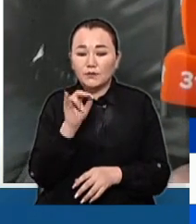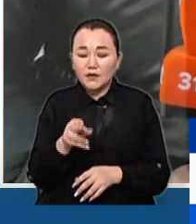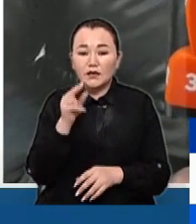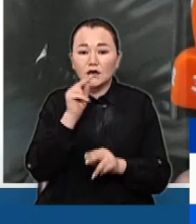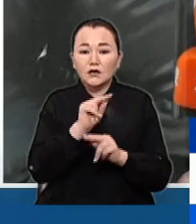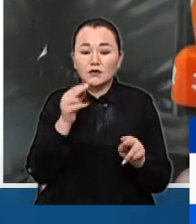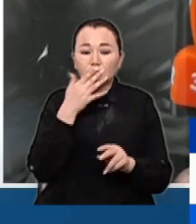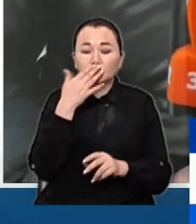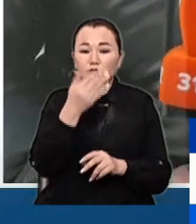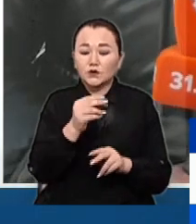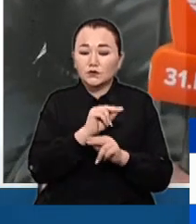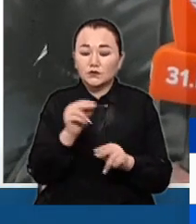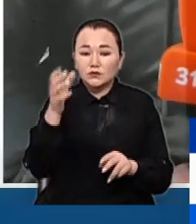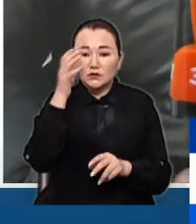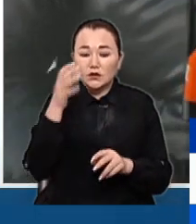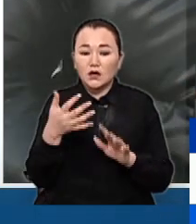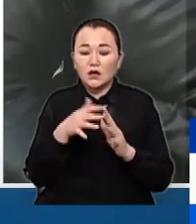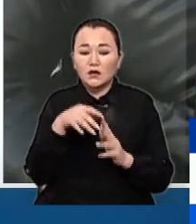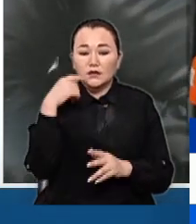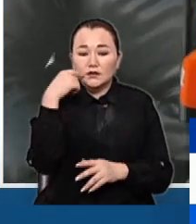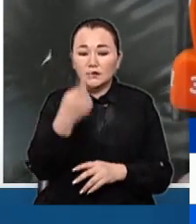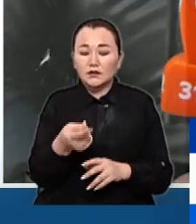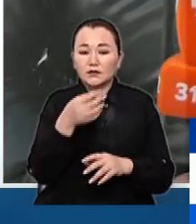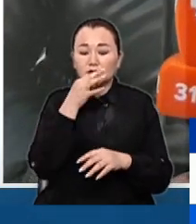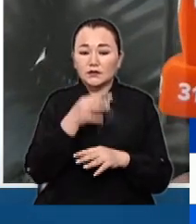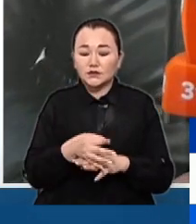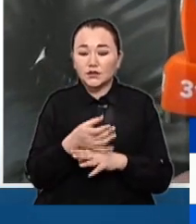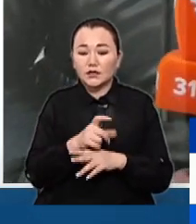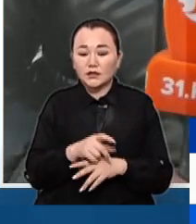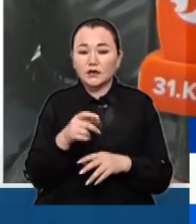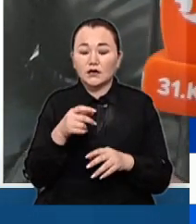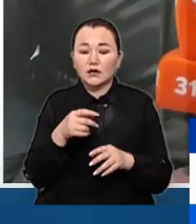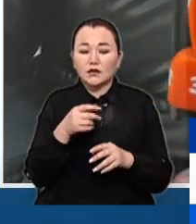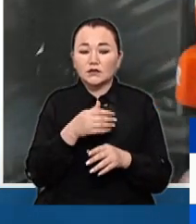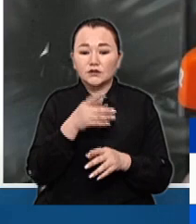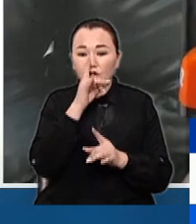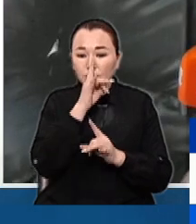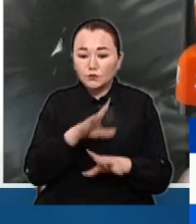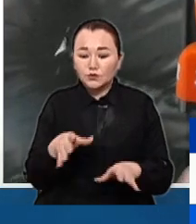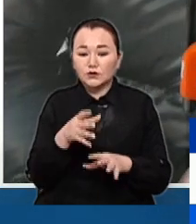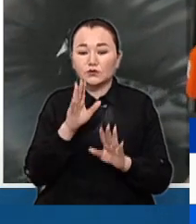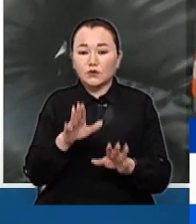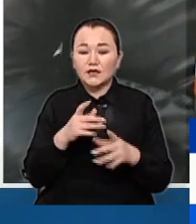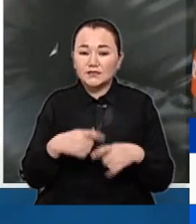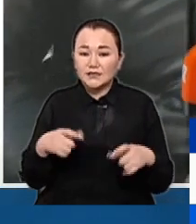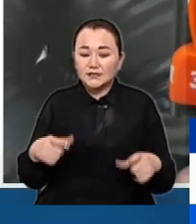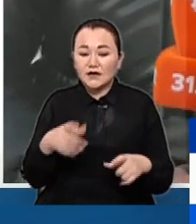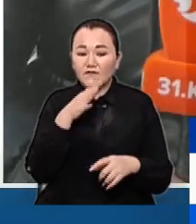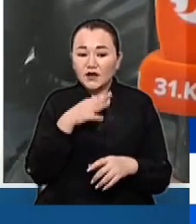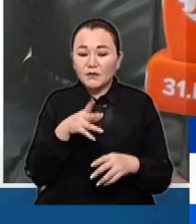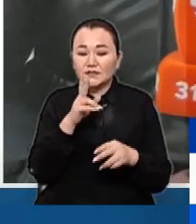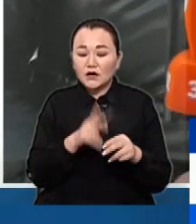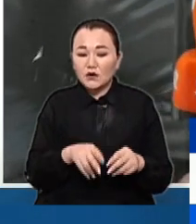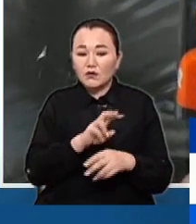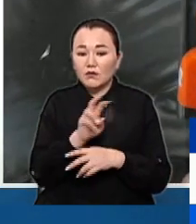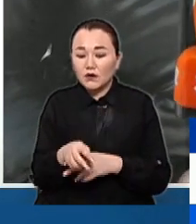білім беру жүйесінің ауылы алысқа кеткенін айтты. Бұл жүйе енді болмайды, себебі тек сессия кезінде ғана төбе